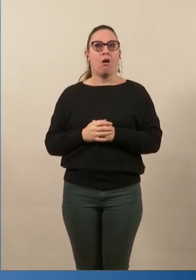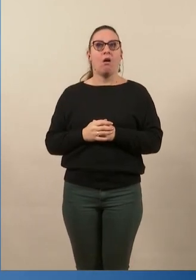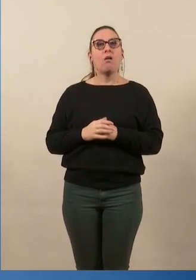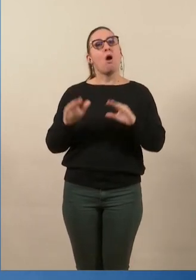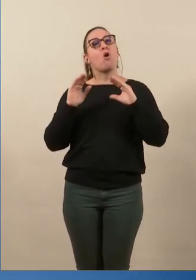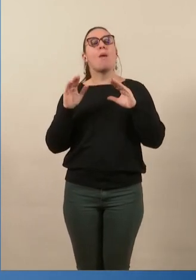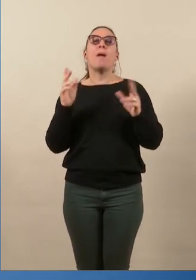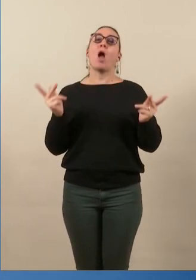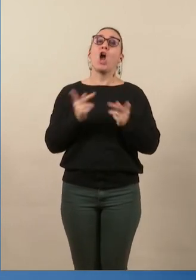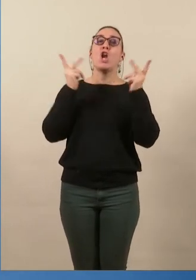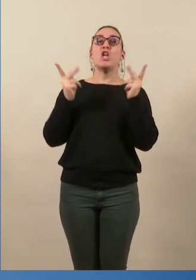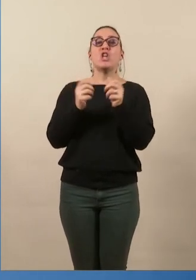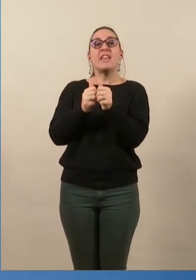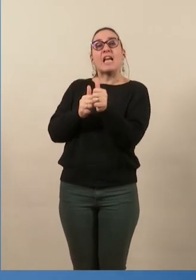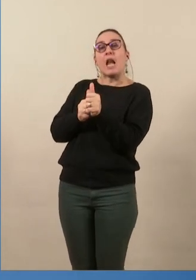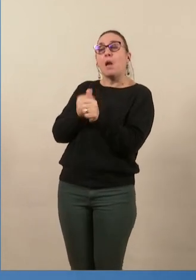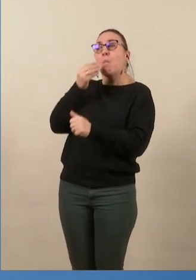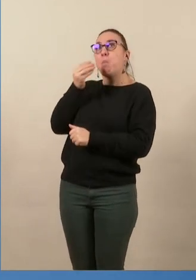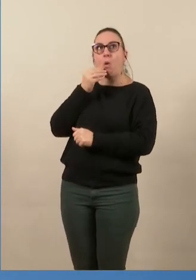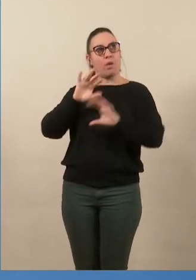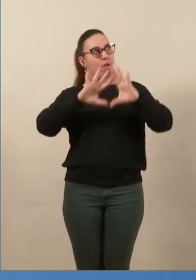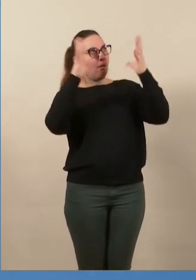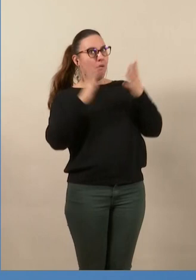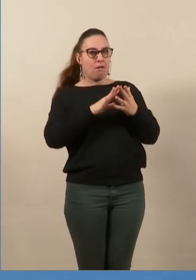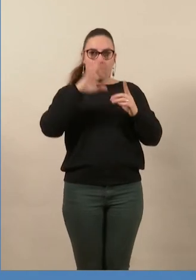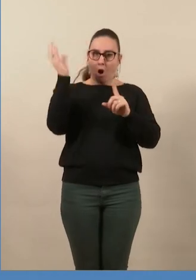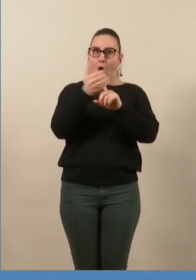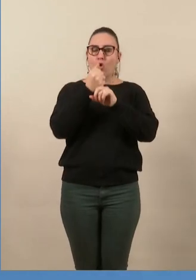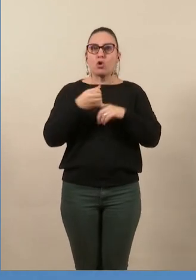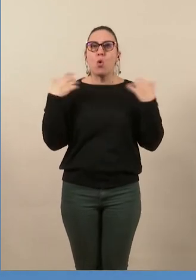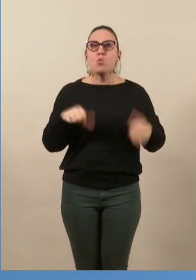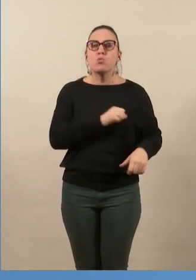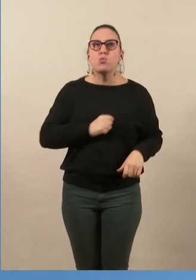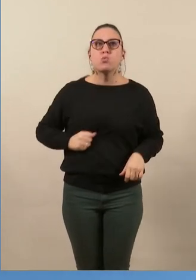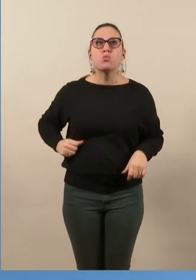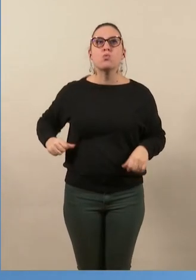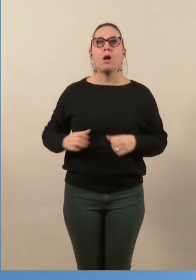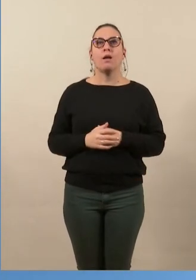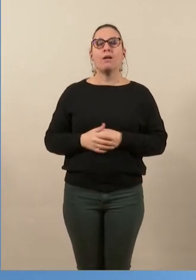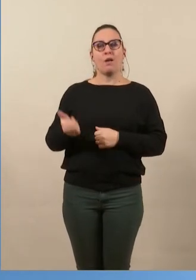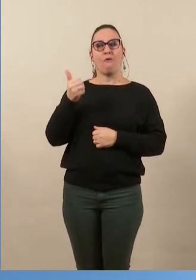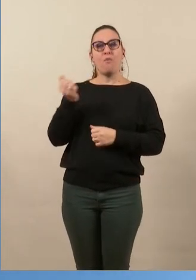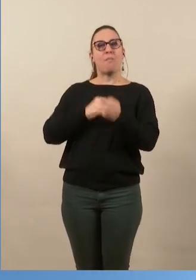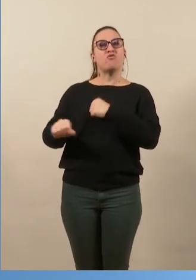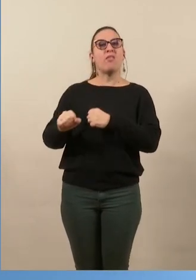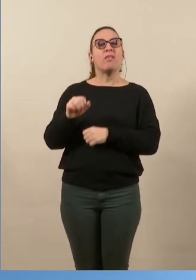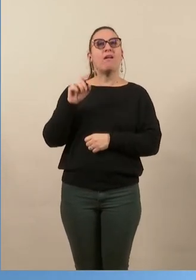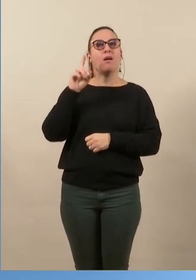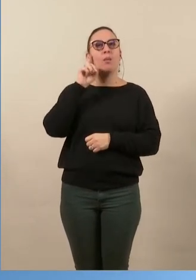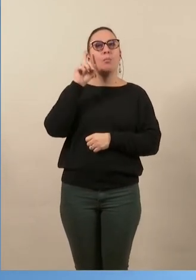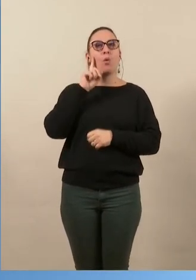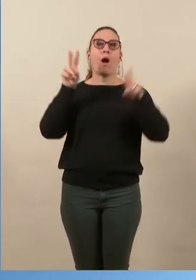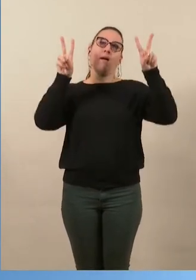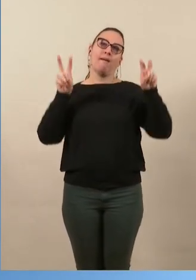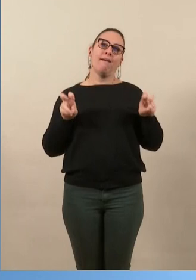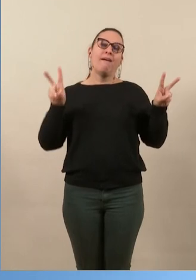paraît quand même pas tout à fait au niveau de l'échelle de l'enjeu vous êtes d'ailleurs bien embêté parce qu'en fait pourquoi est-ce que c'est un petit